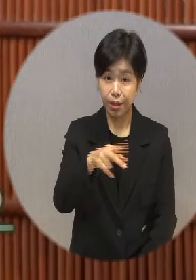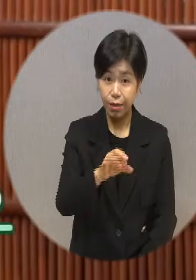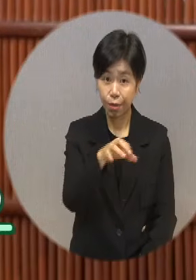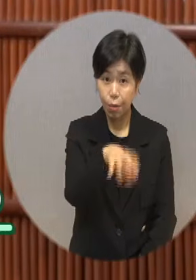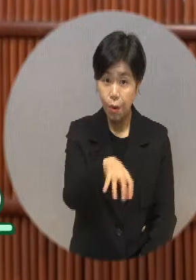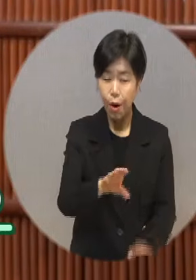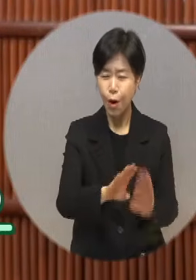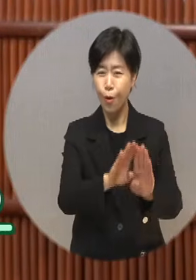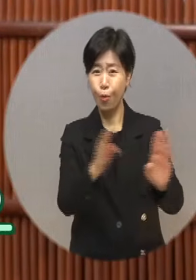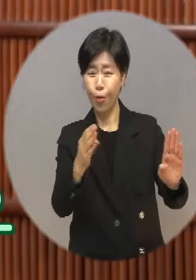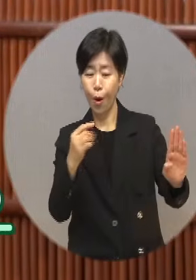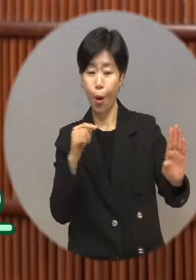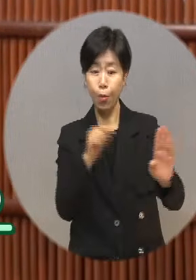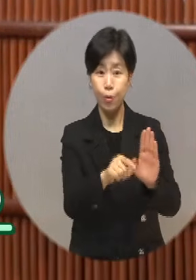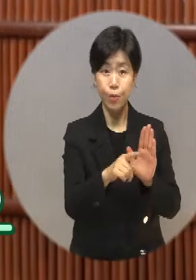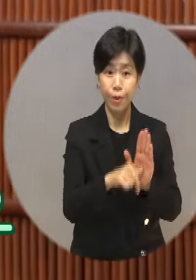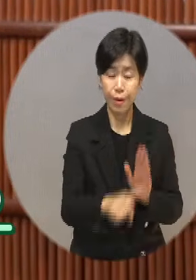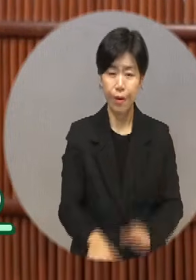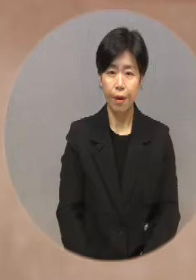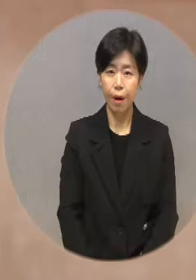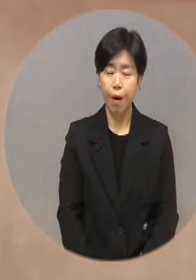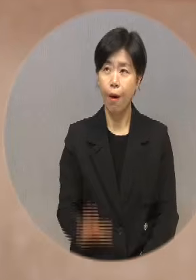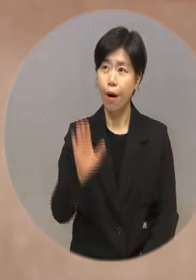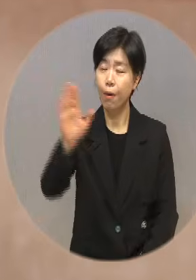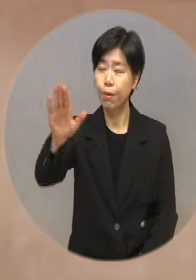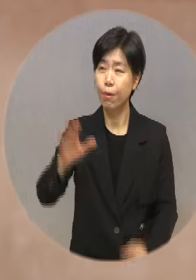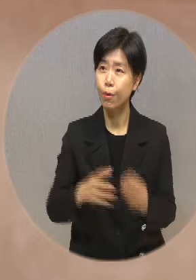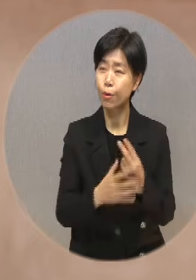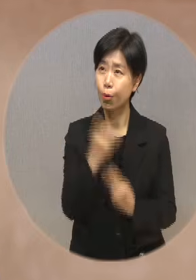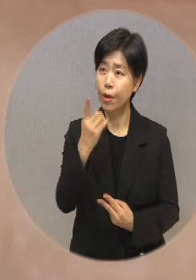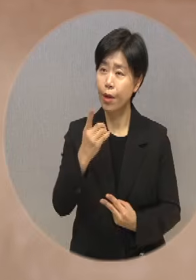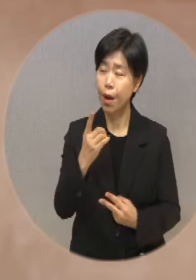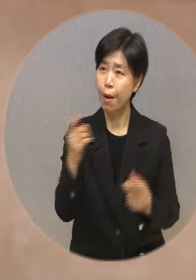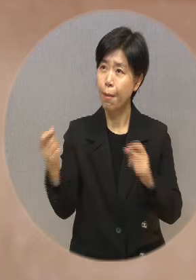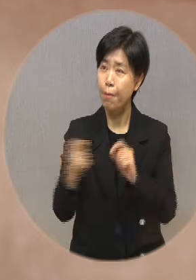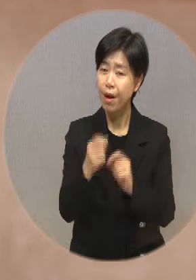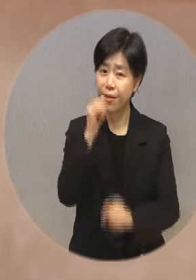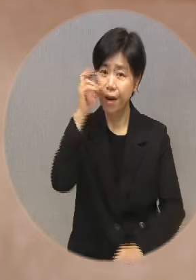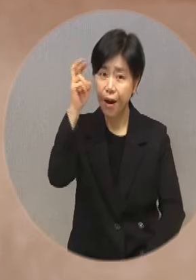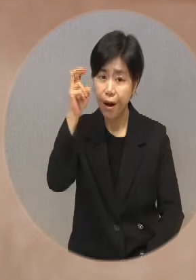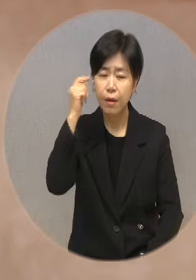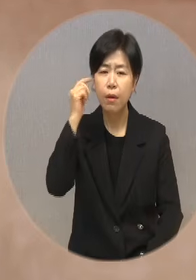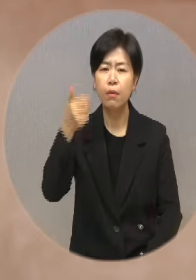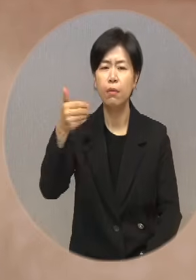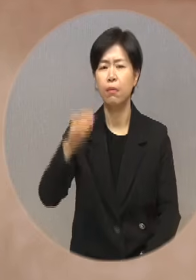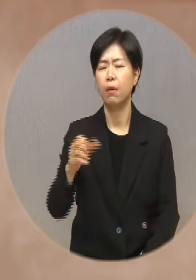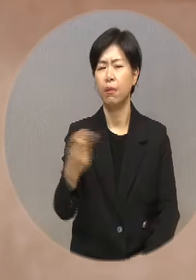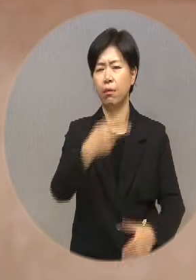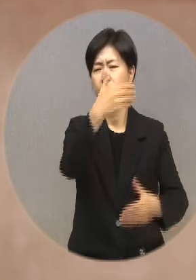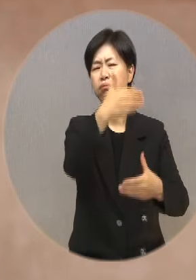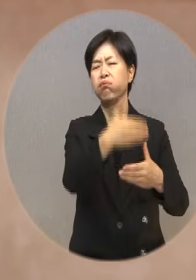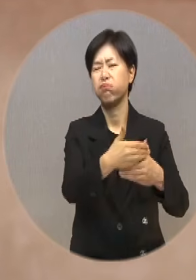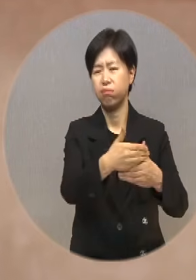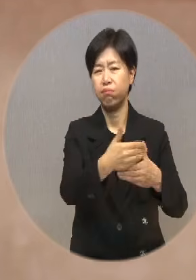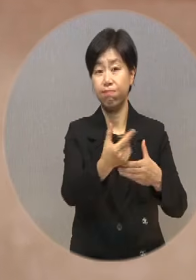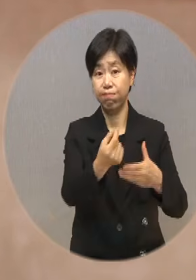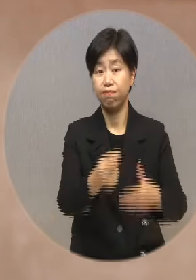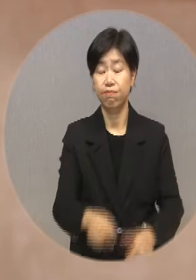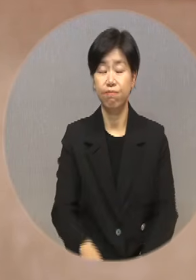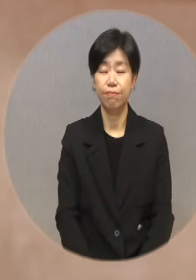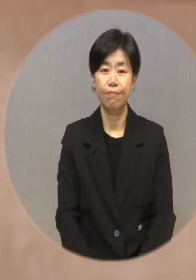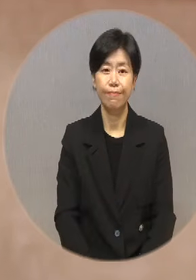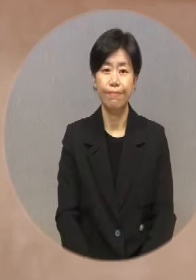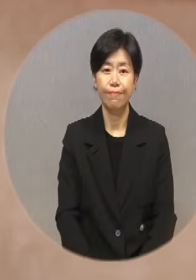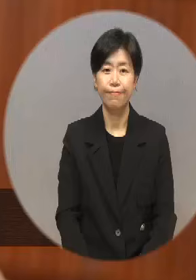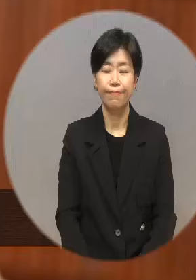곧 통일이 되는 줄 알았어요. 이제 또 조금 그 시대가 지나니까 또 이제 이렇게 개성공단까지 못